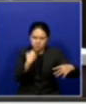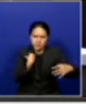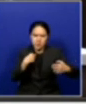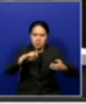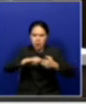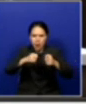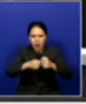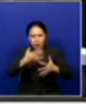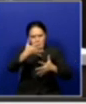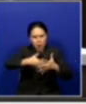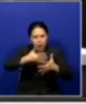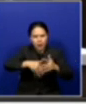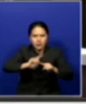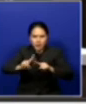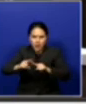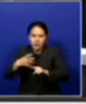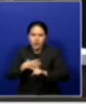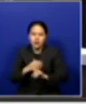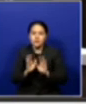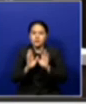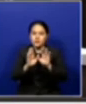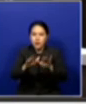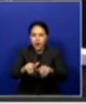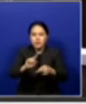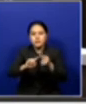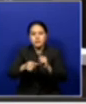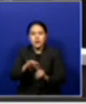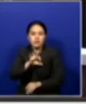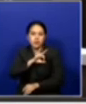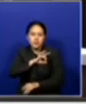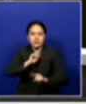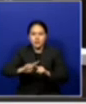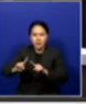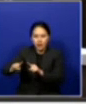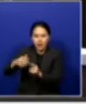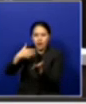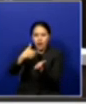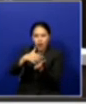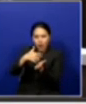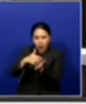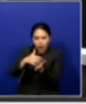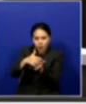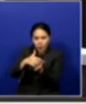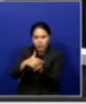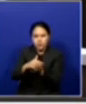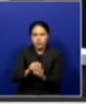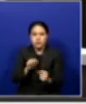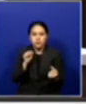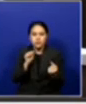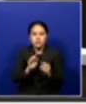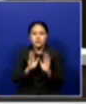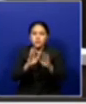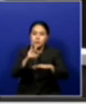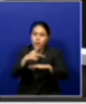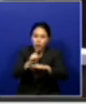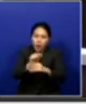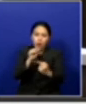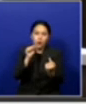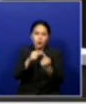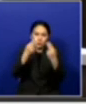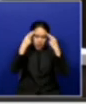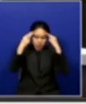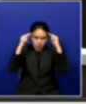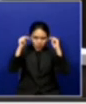ะครับฝากท่านประธานไปจากเพื่อนสมาชิกที่ได้กราบเรียนท่านประธานผ่านไปยังทางท่านนายกรัฐมนตรีและก็รัฐมนตรี